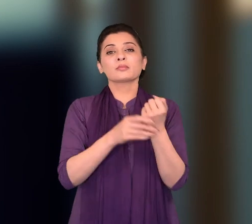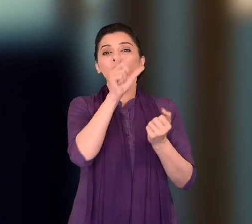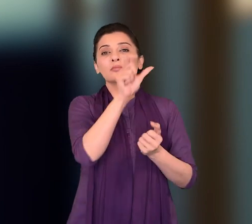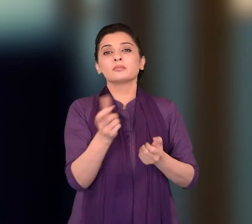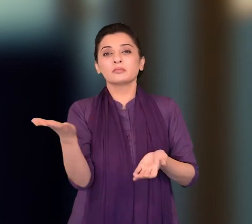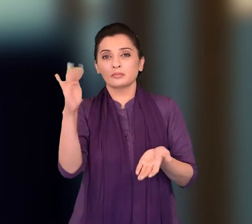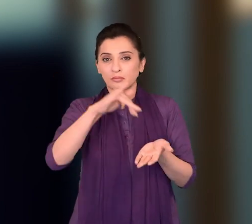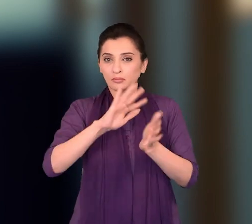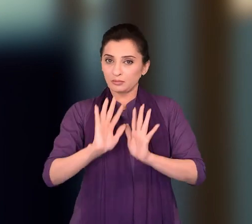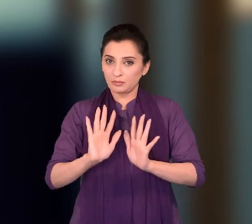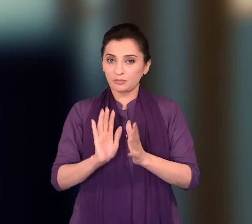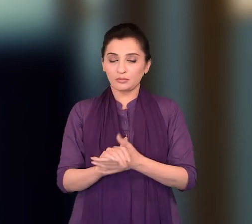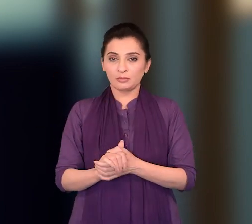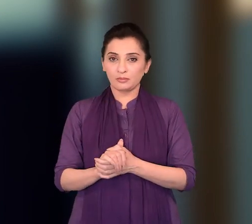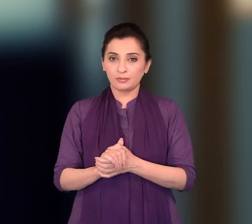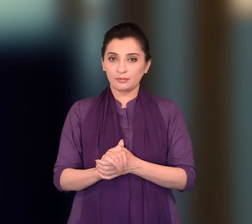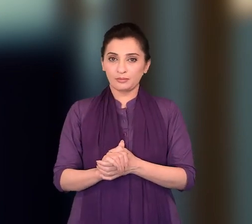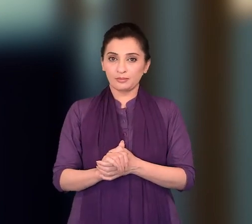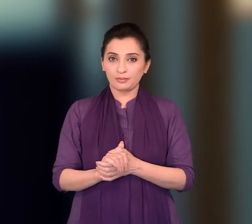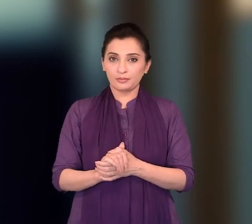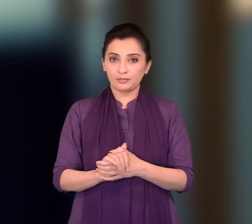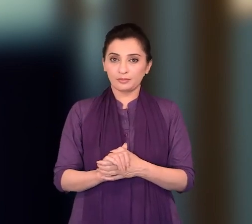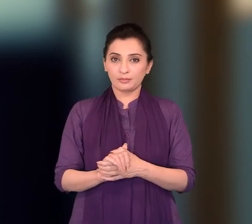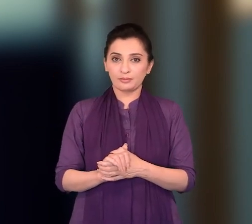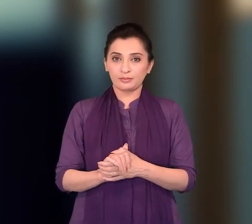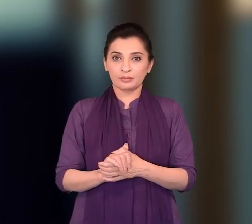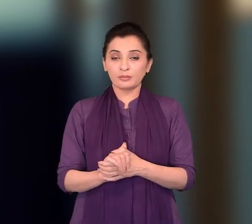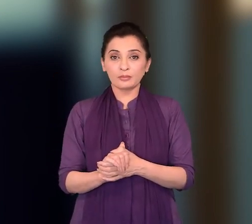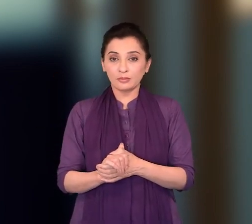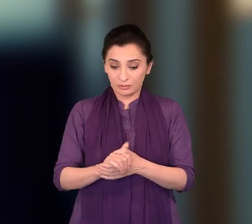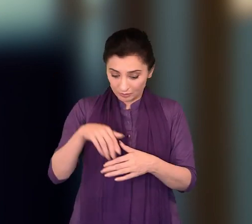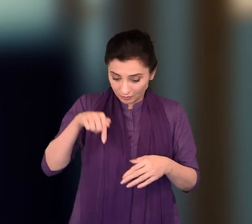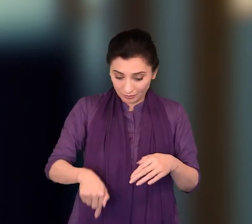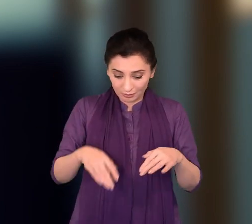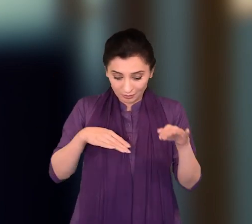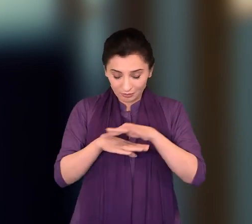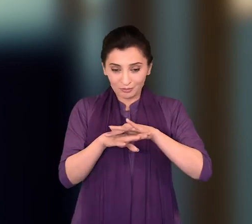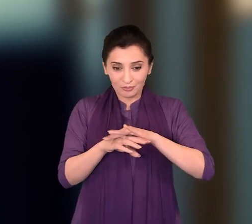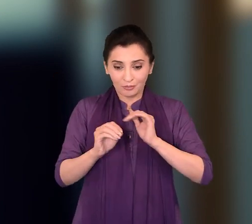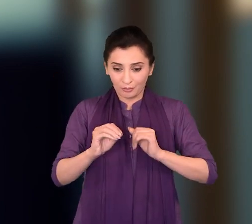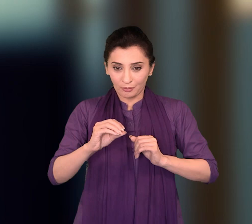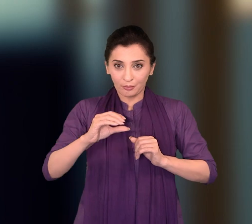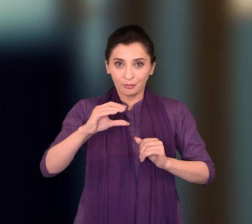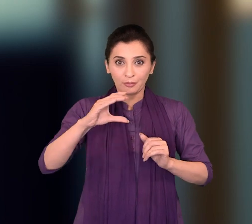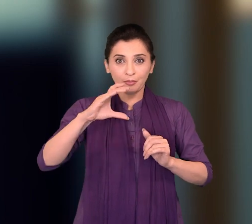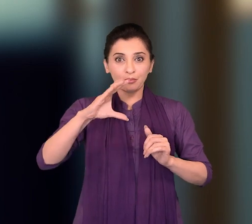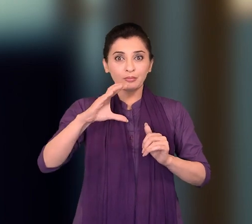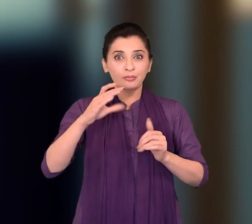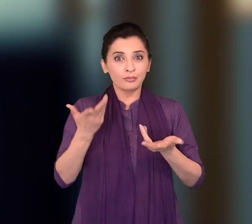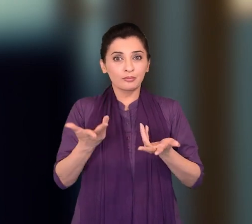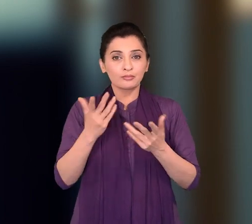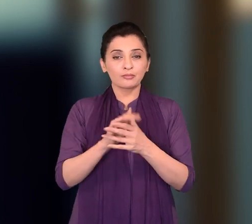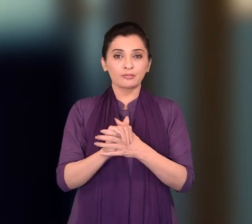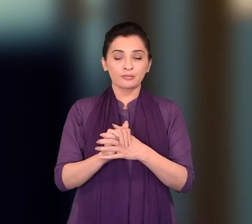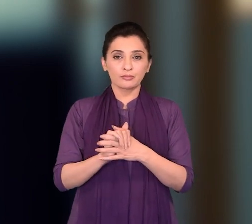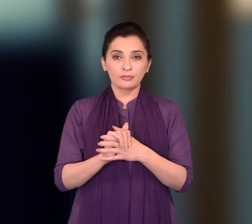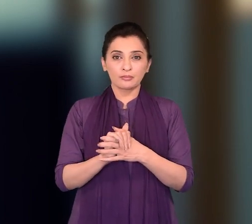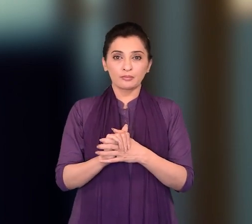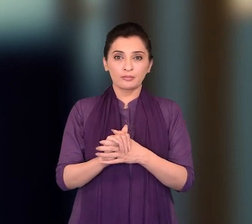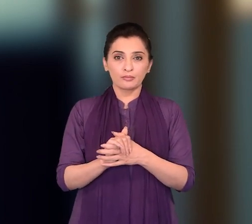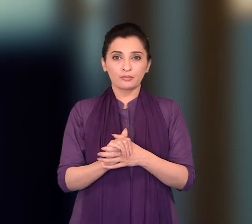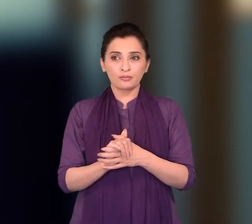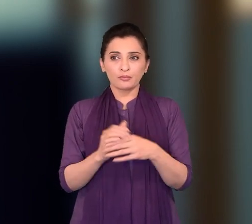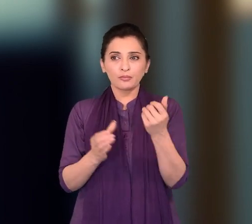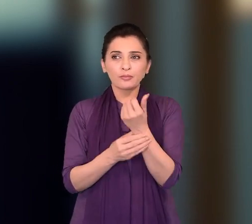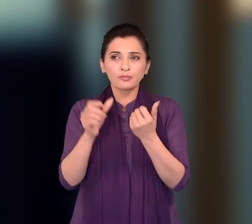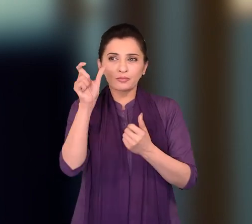ایگزامپل اپیرنٹلی ان کو پاؤں سوج رہے ہوتے ہیں. اگر کوئی آیا پیشنٹ تو وہ خود ہی سمجھے گا کہ ہمیں شاید